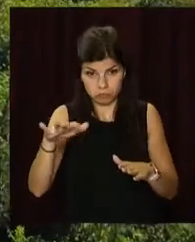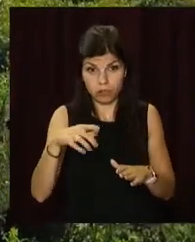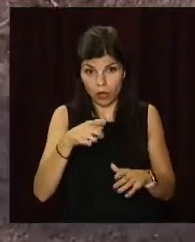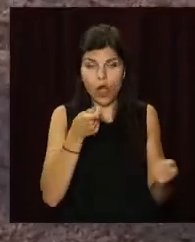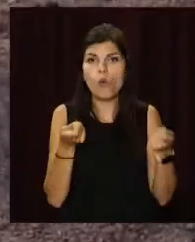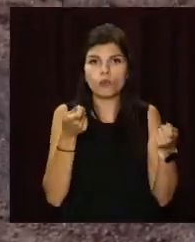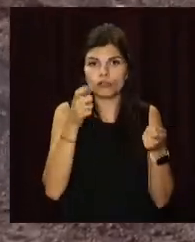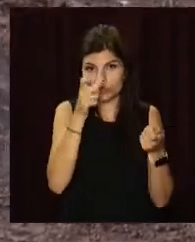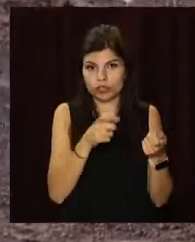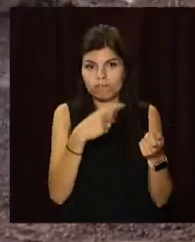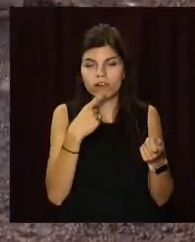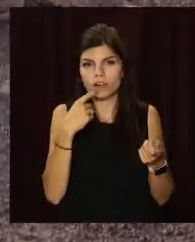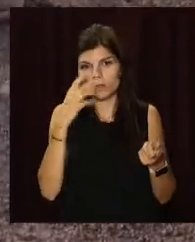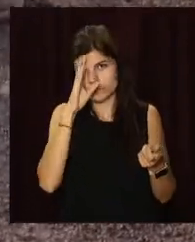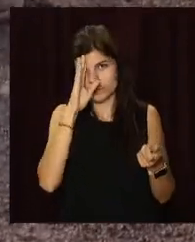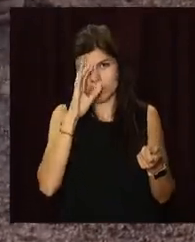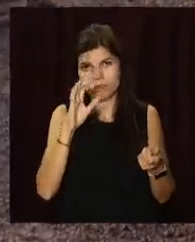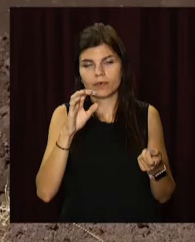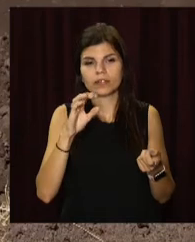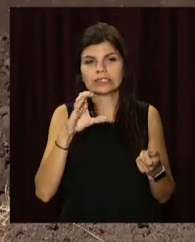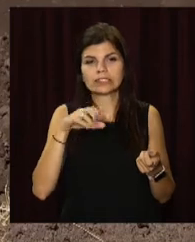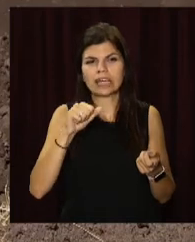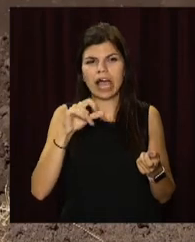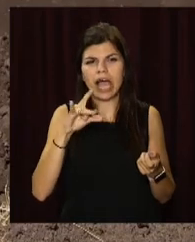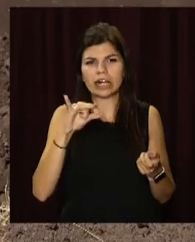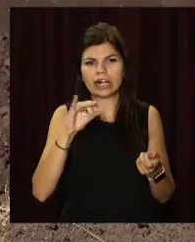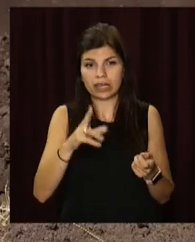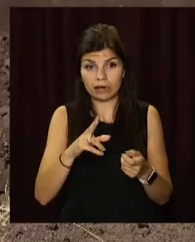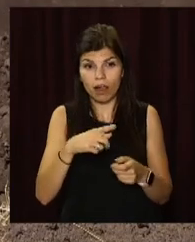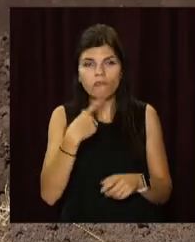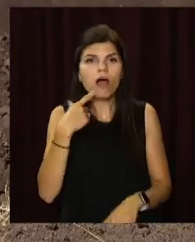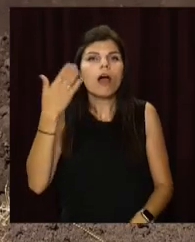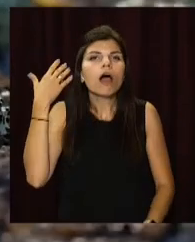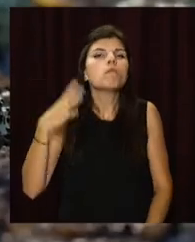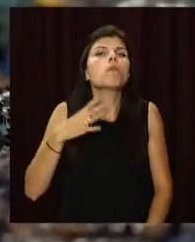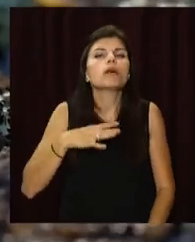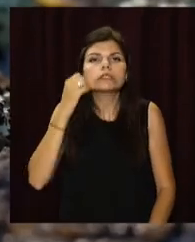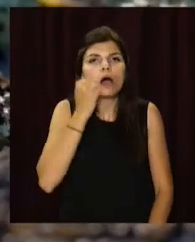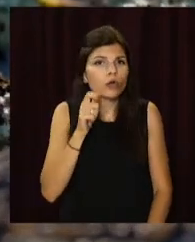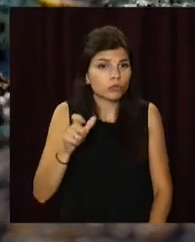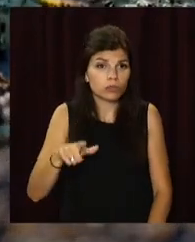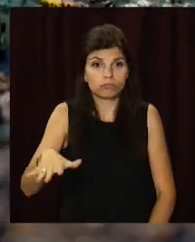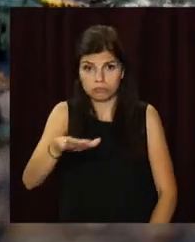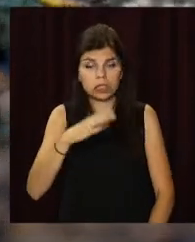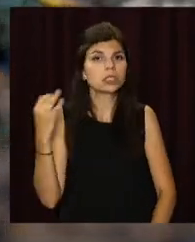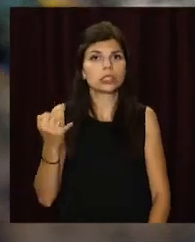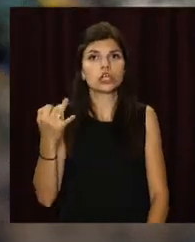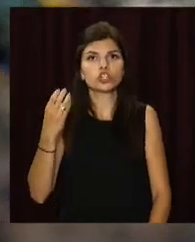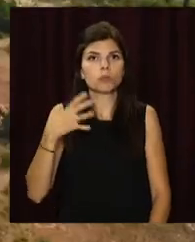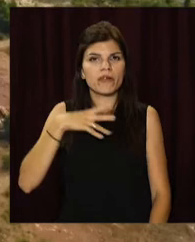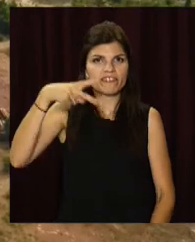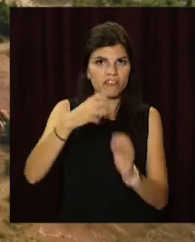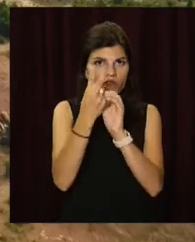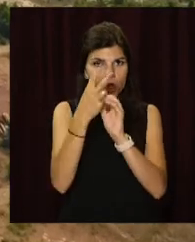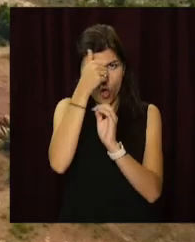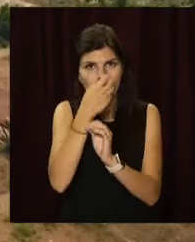археологічної експедиції Олександр Старік. Там досліджували місце стоянки давніх людей. Цією територією фахівці зацікавились у